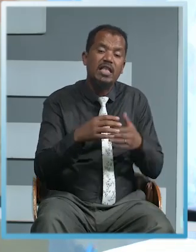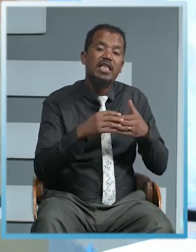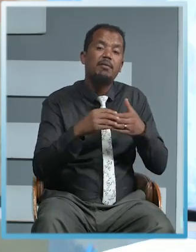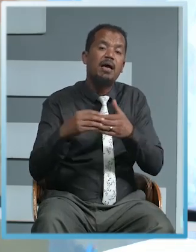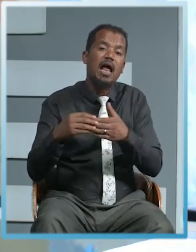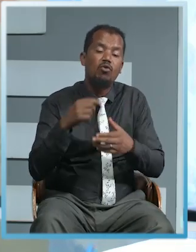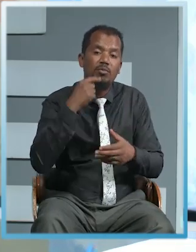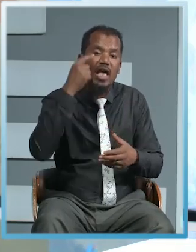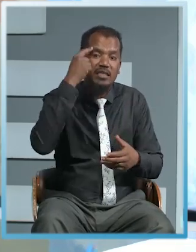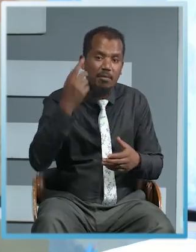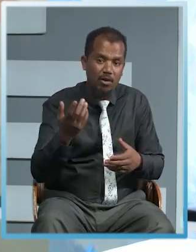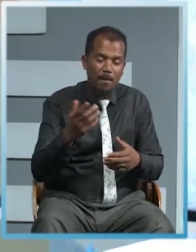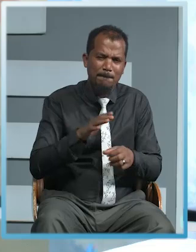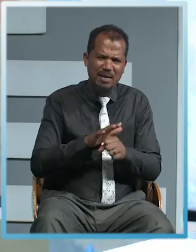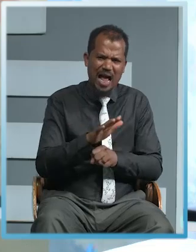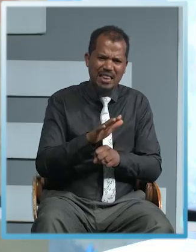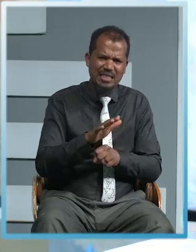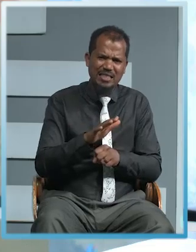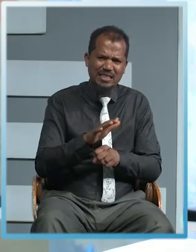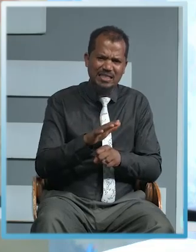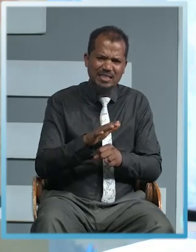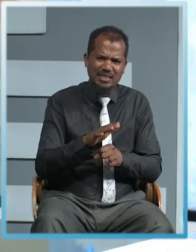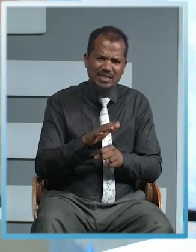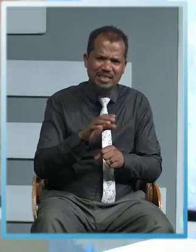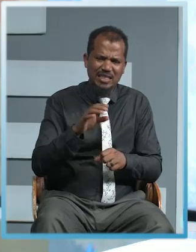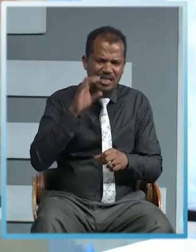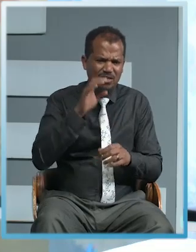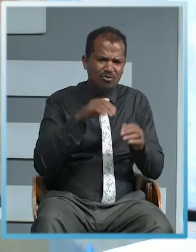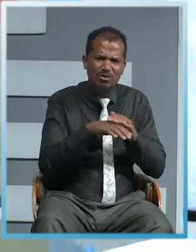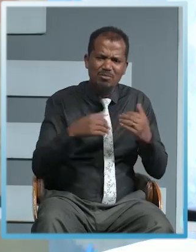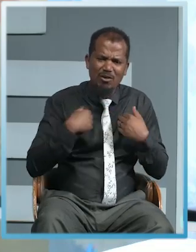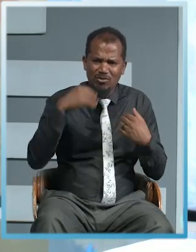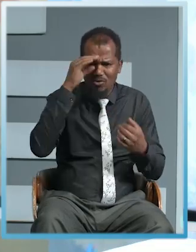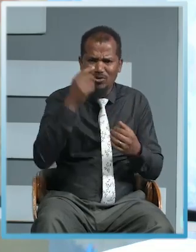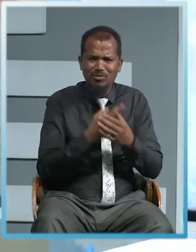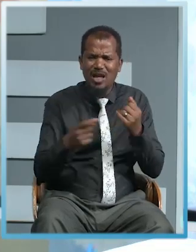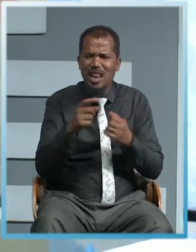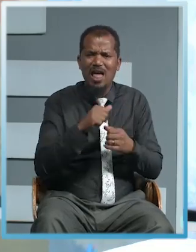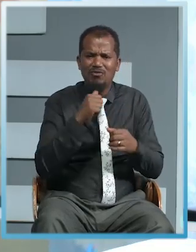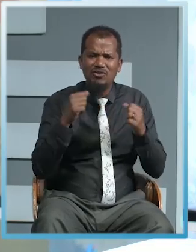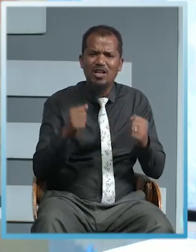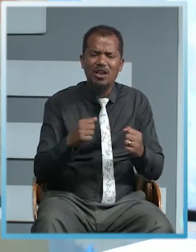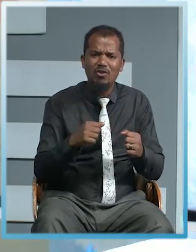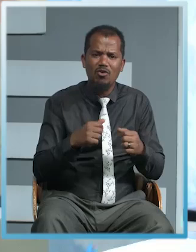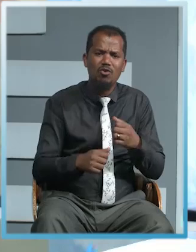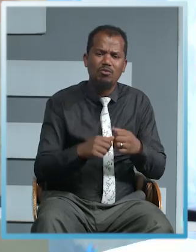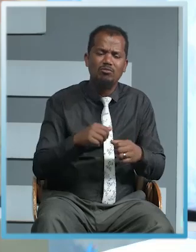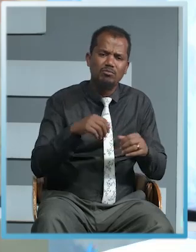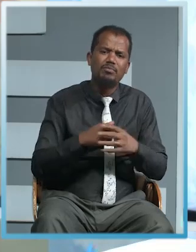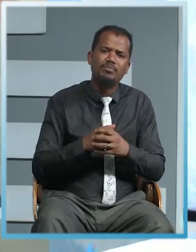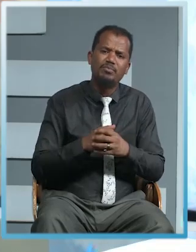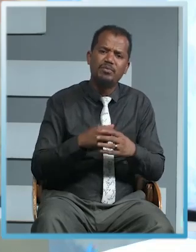يمرالو بياسفالو مالت بقات يقدوست والو تسويش بجا لاوني ترى لوست بقات كلا شو